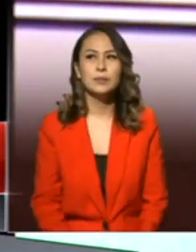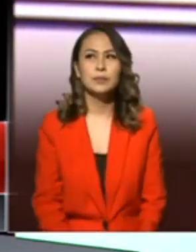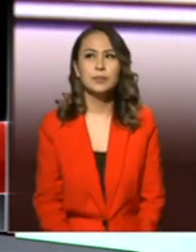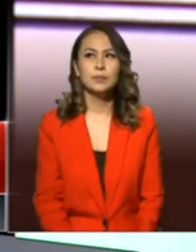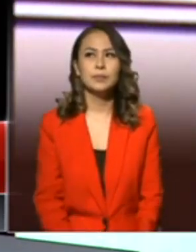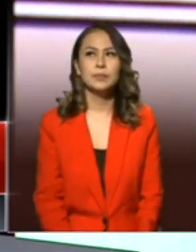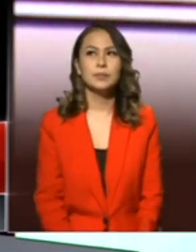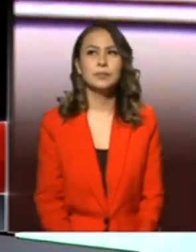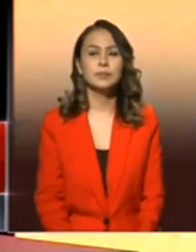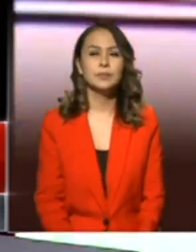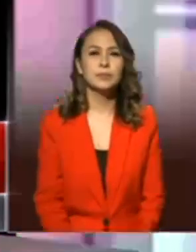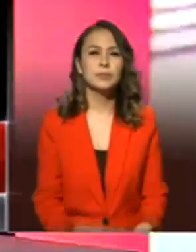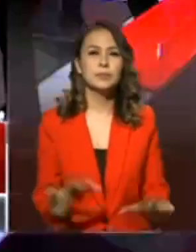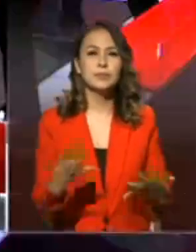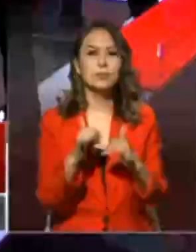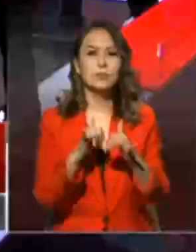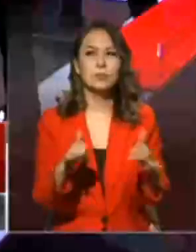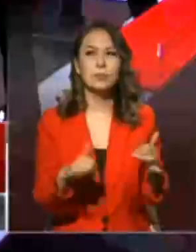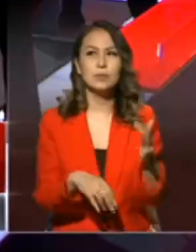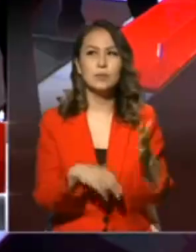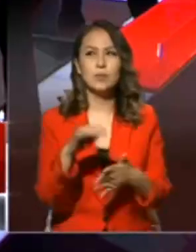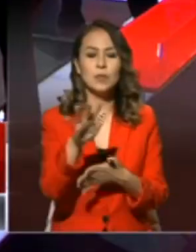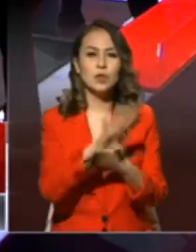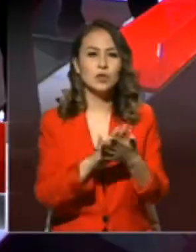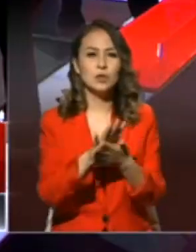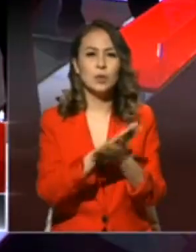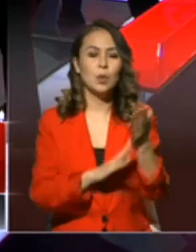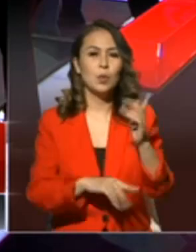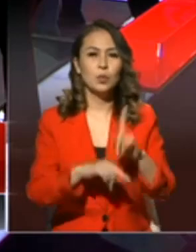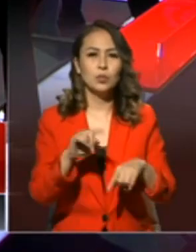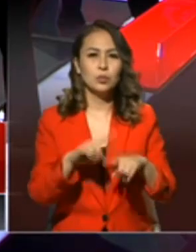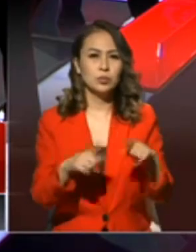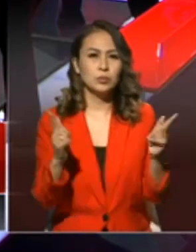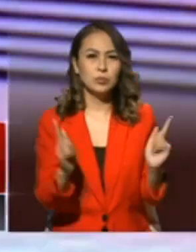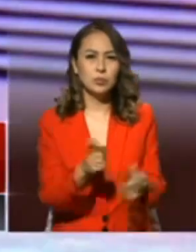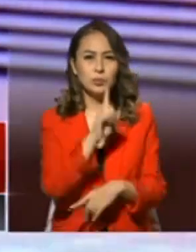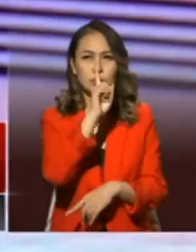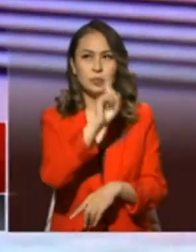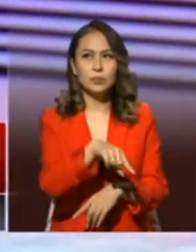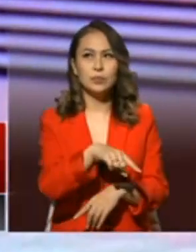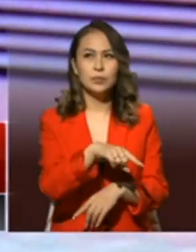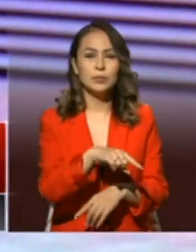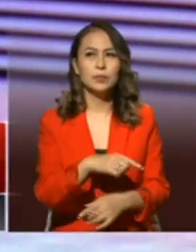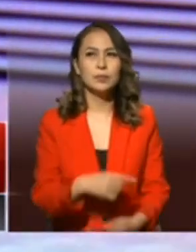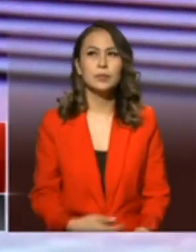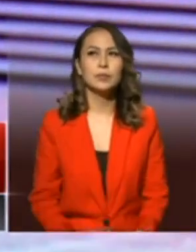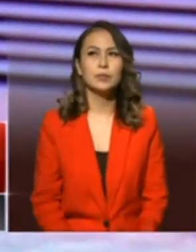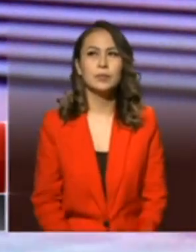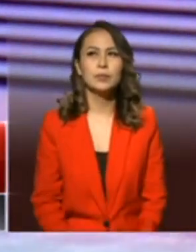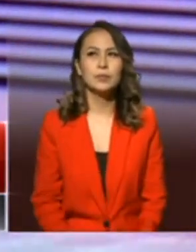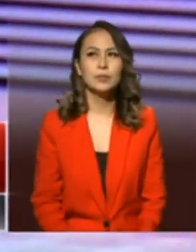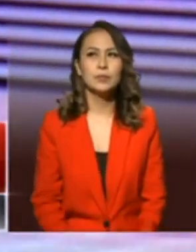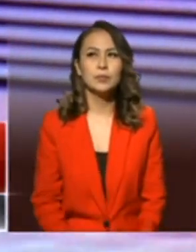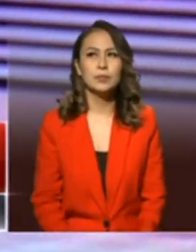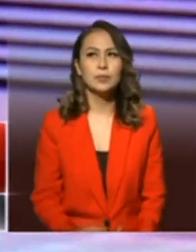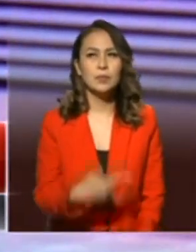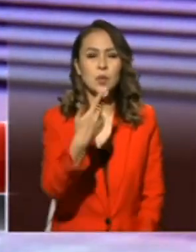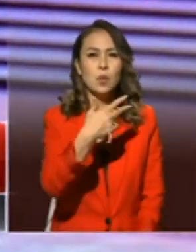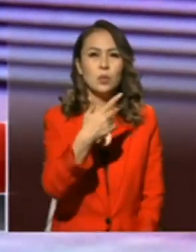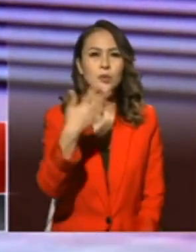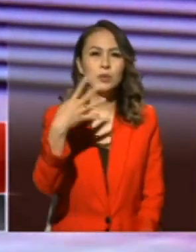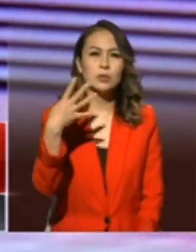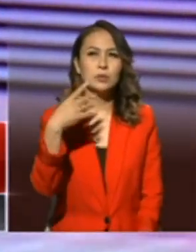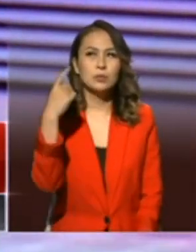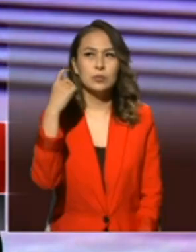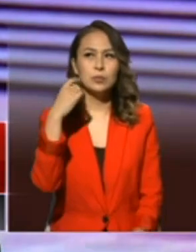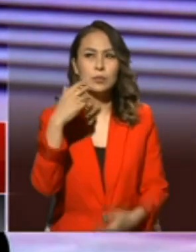донорлық қалай дамиды, егер сіз аламасақ, түсінесіз бе? Ешқандай туысқандар қазір рұқсат бермейді алуға. Келісім берген айтып отырмын, 30-40 жылына 50 адамнан